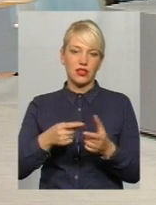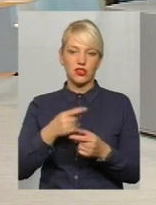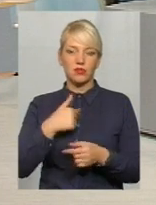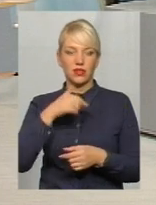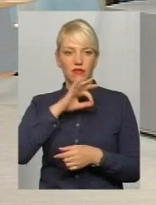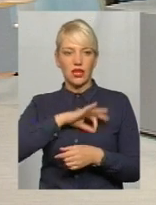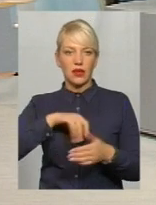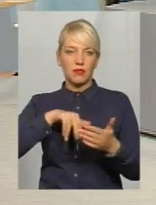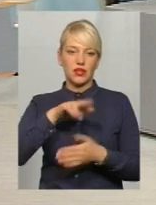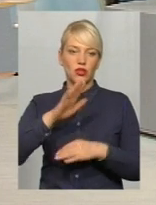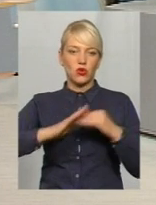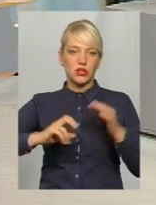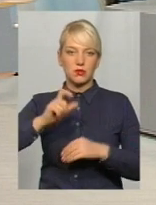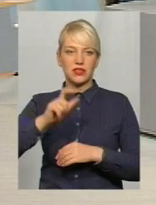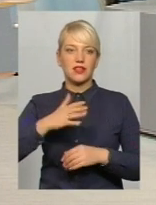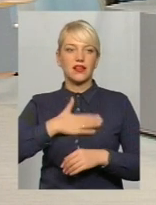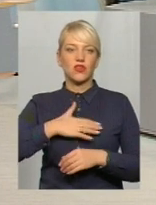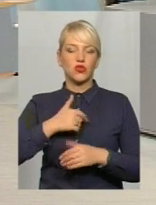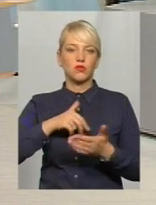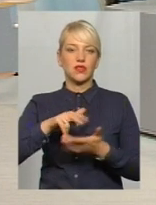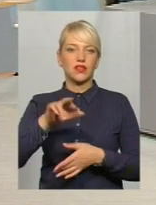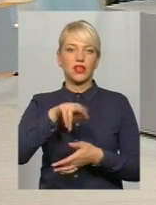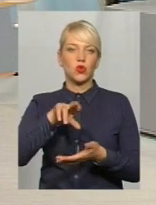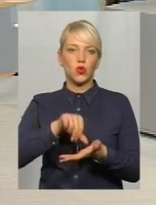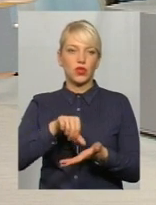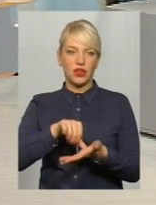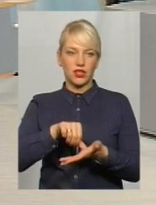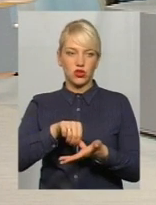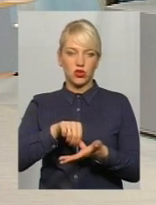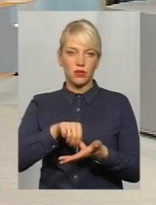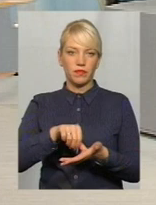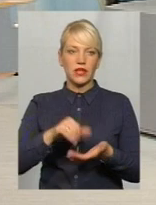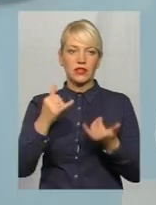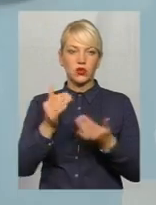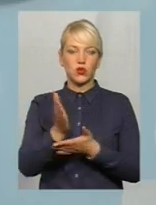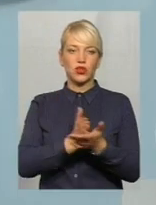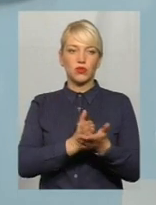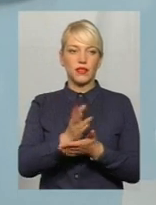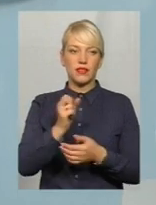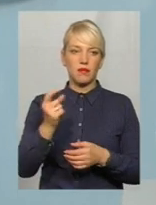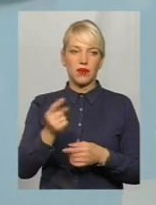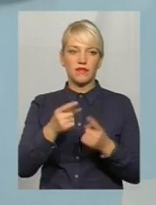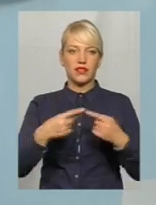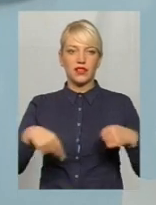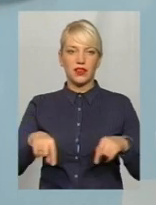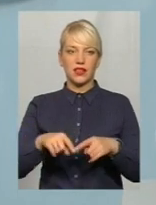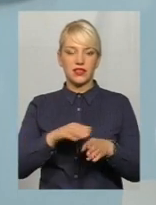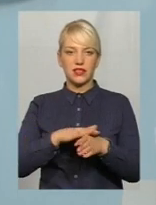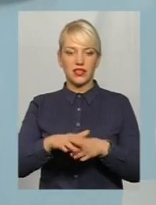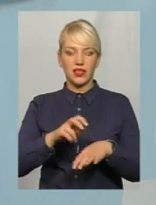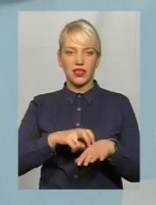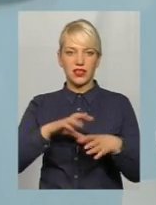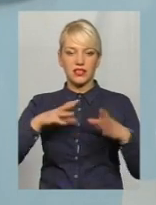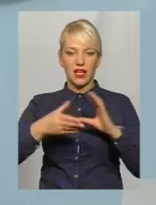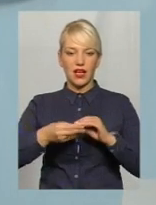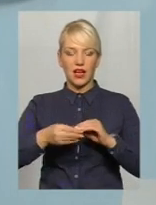до лікаря-спеціаліста, навіщо мені йти до дільничого. Тобто сьогодні обслуговування на первинній ланці здійснюють лікарі загальної